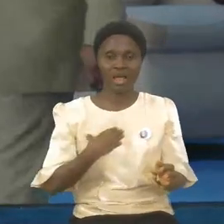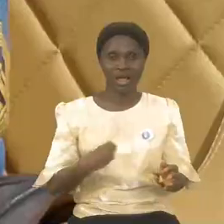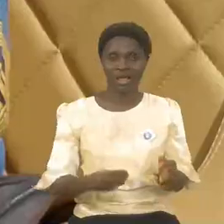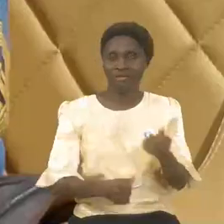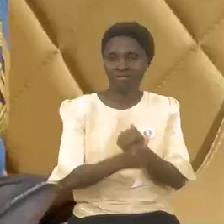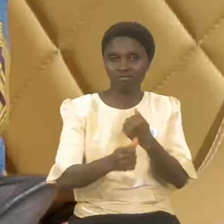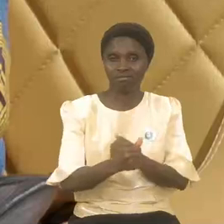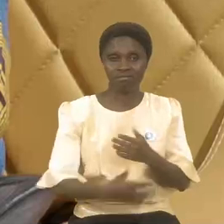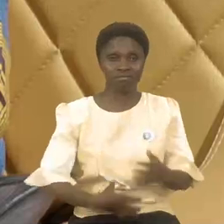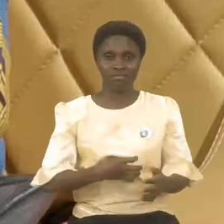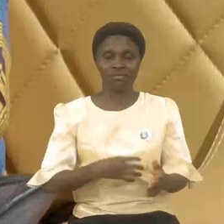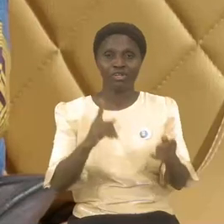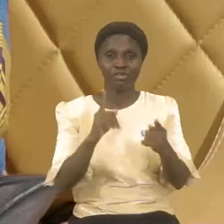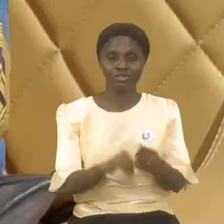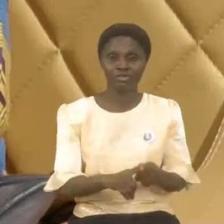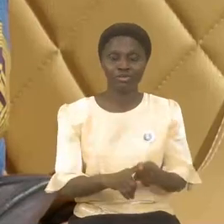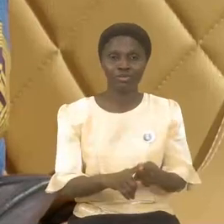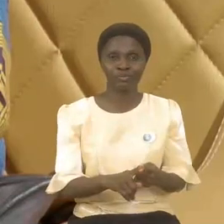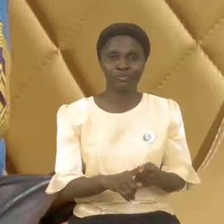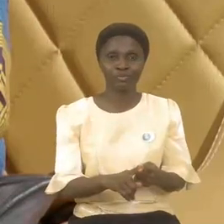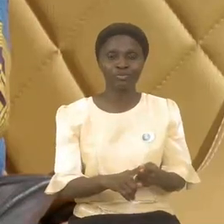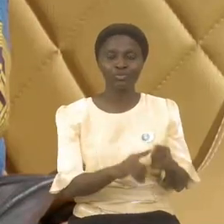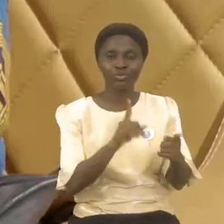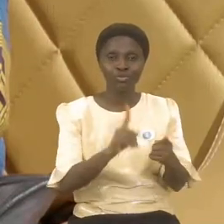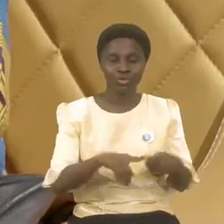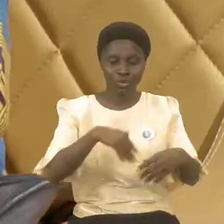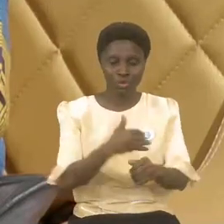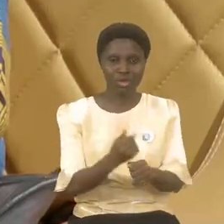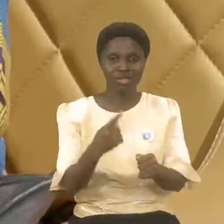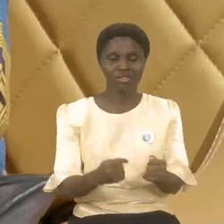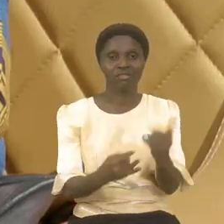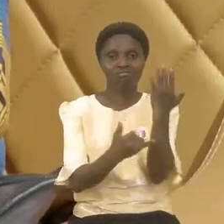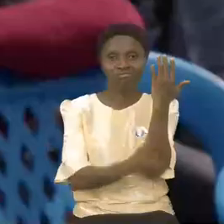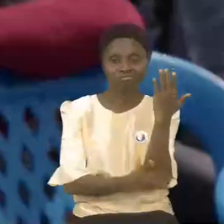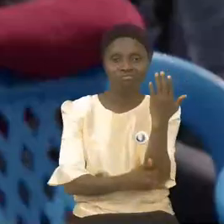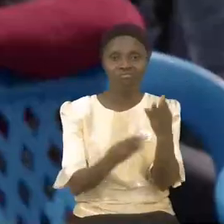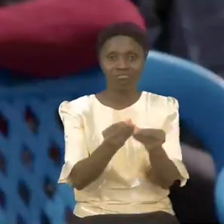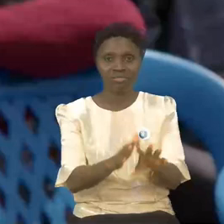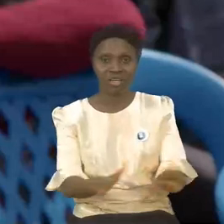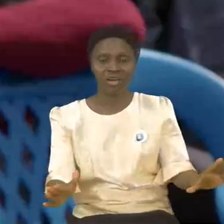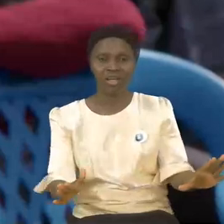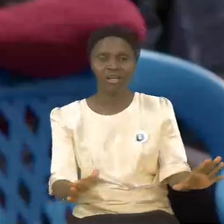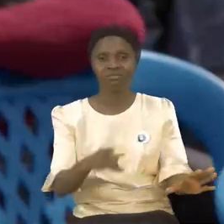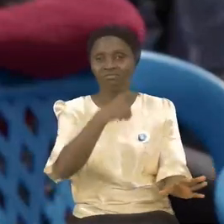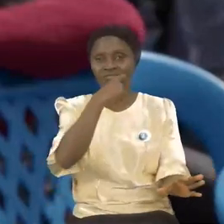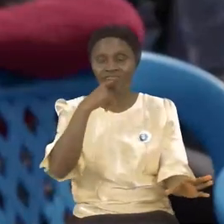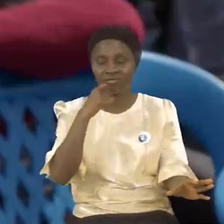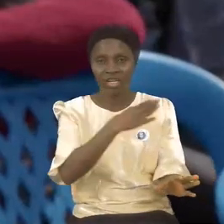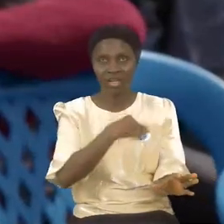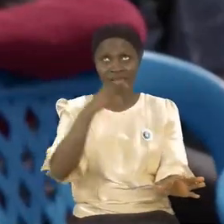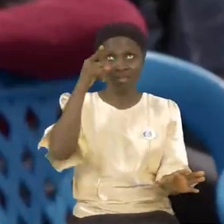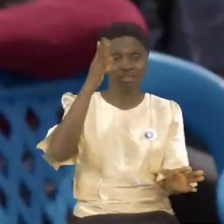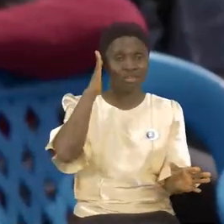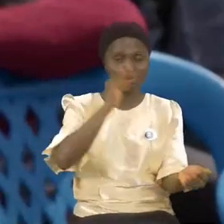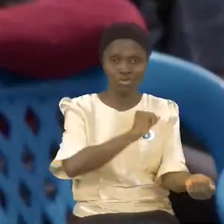et d'ardentes Führer qui réduira la terre en solitude et en exterminera les